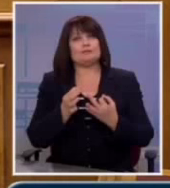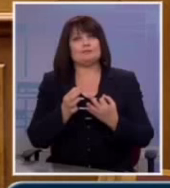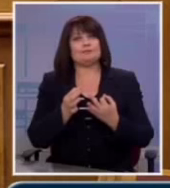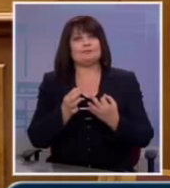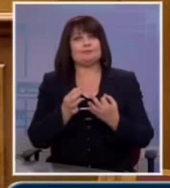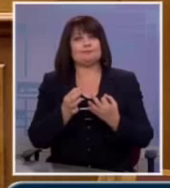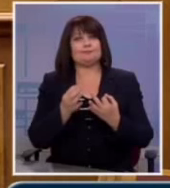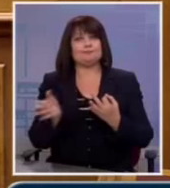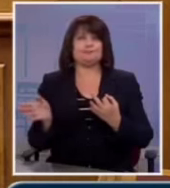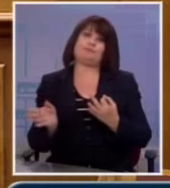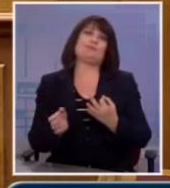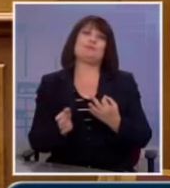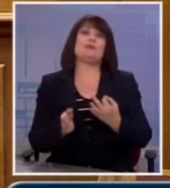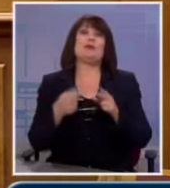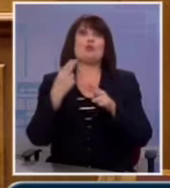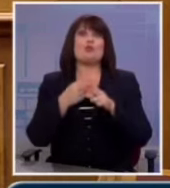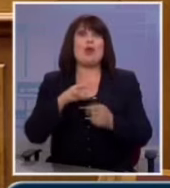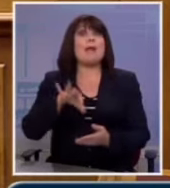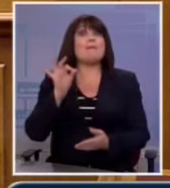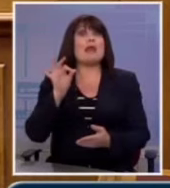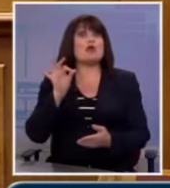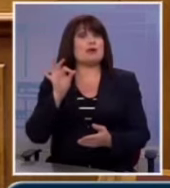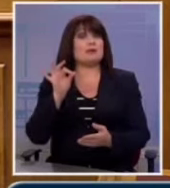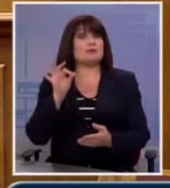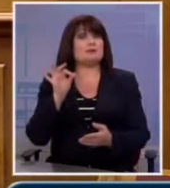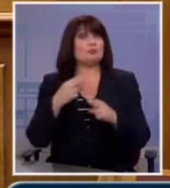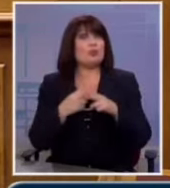ότι η κυρίαρχη επιλογή που βαραίνει